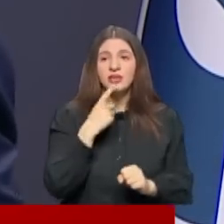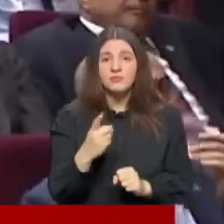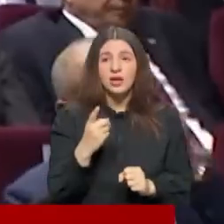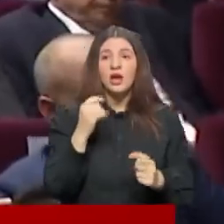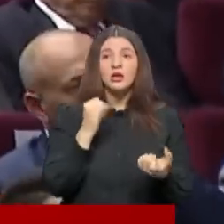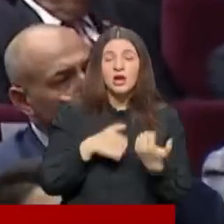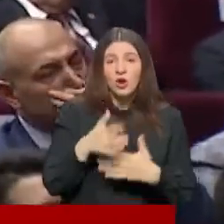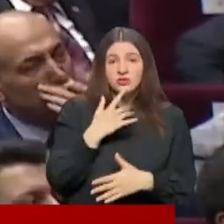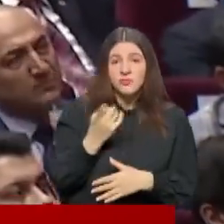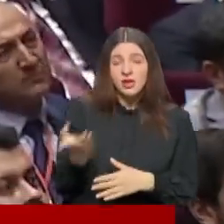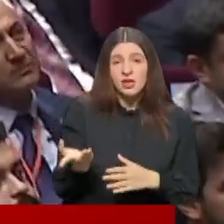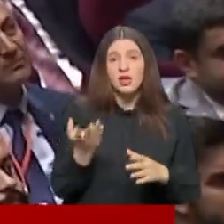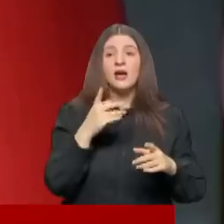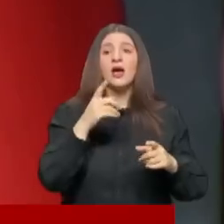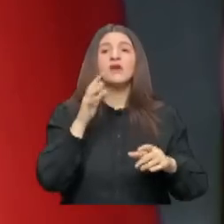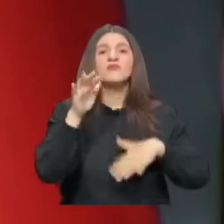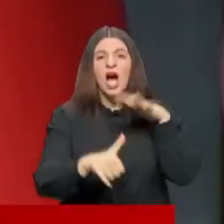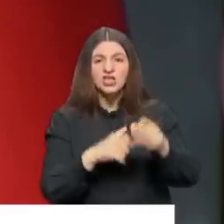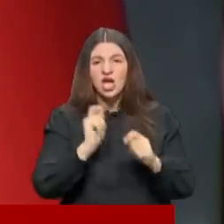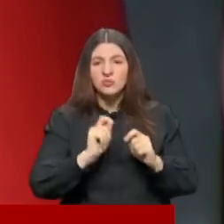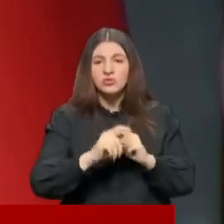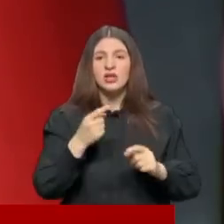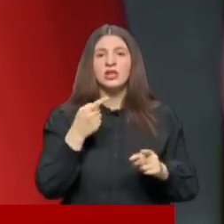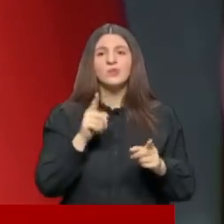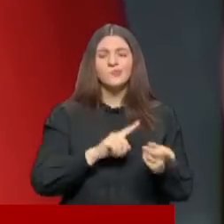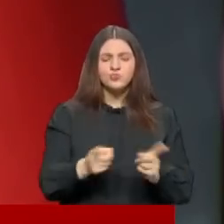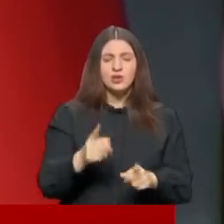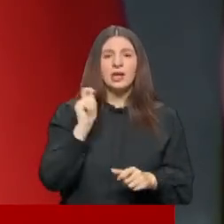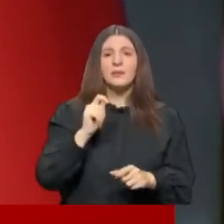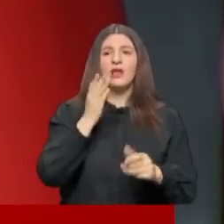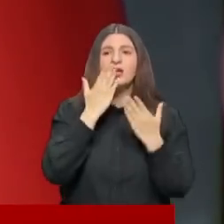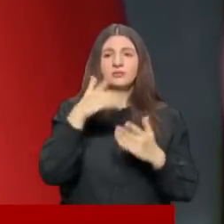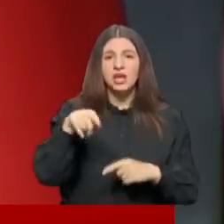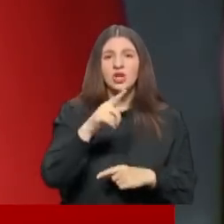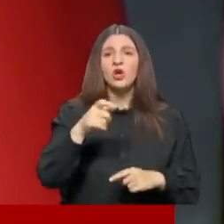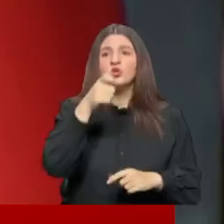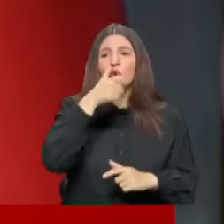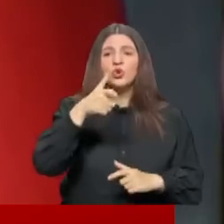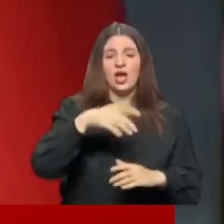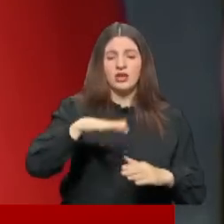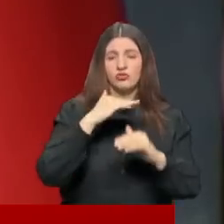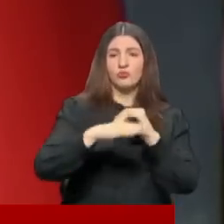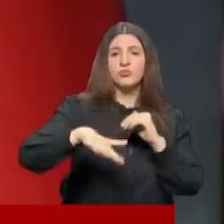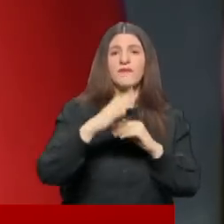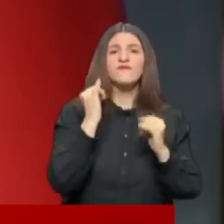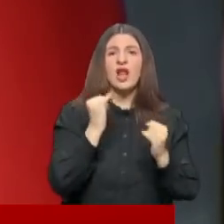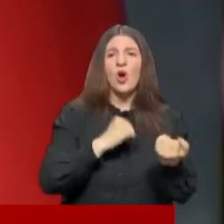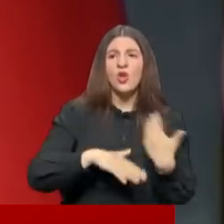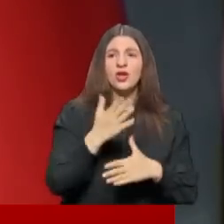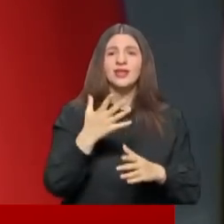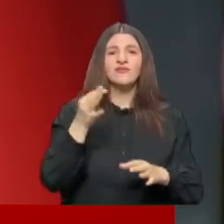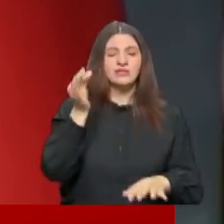Kaos demektir. Mandacı ekonomistler, tetikçi akademisyenler, milletin felaketinden rant devşirmeye